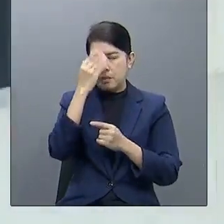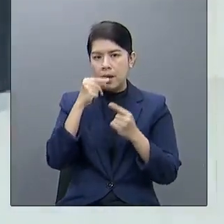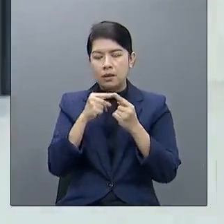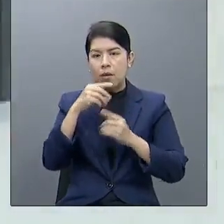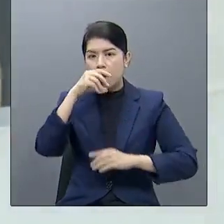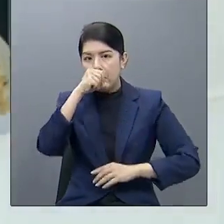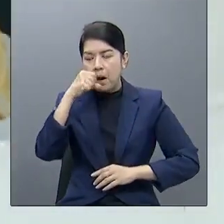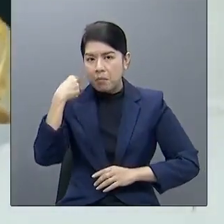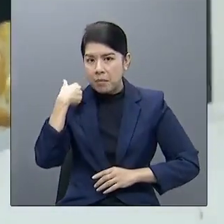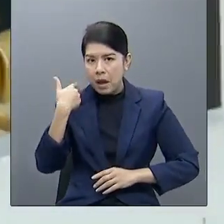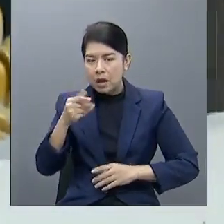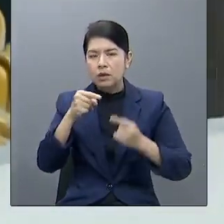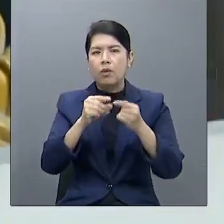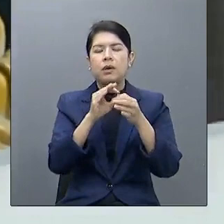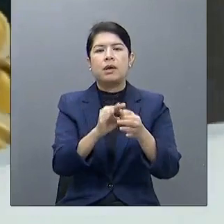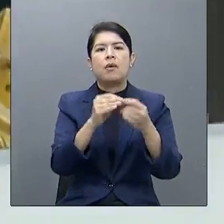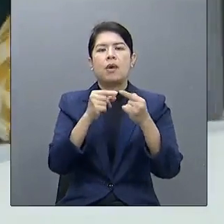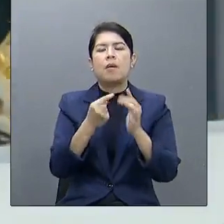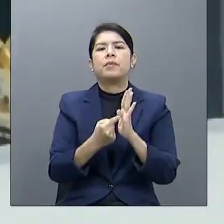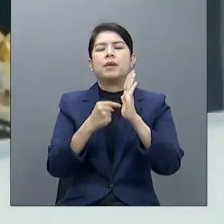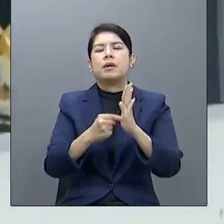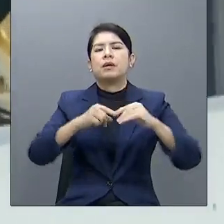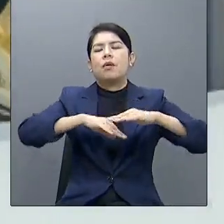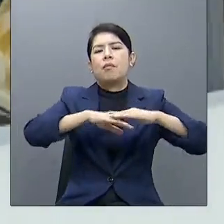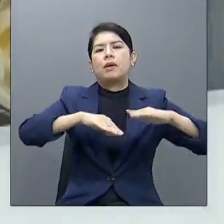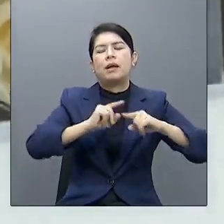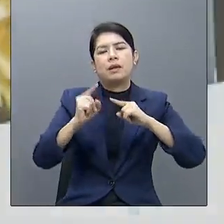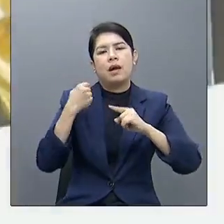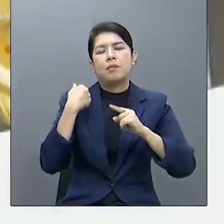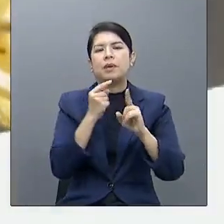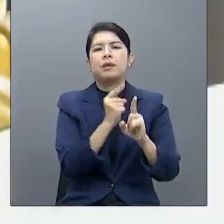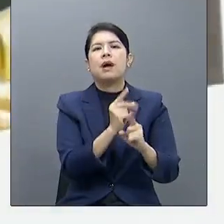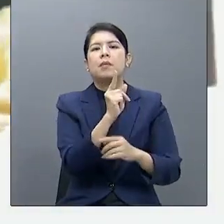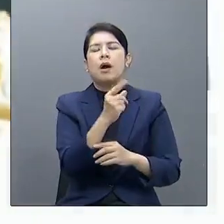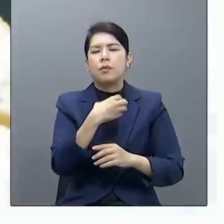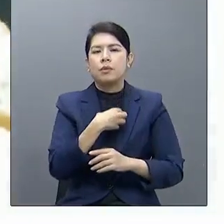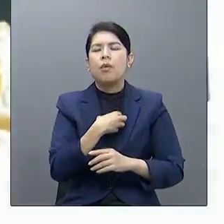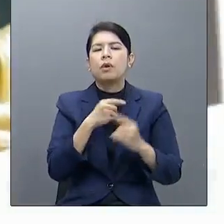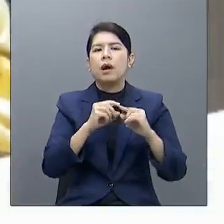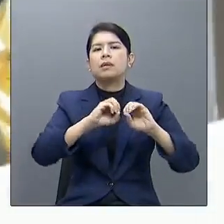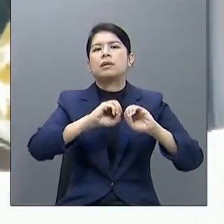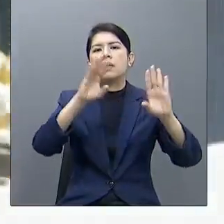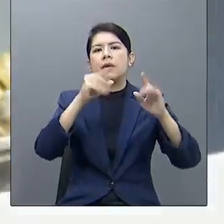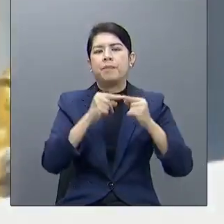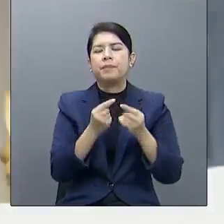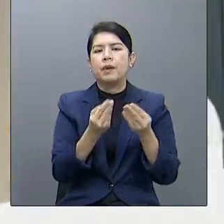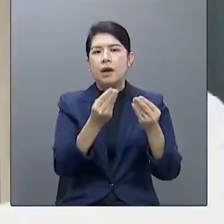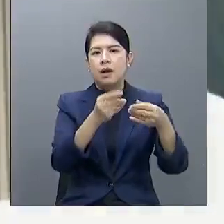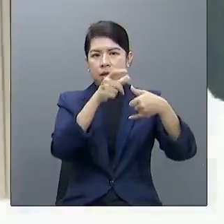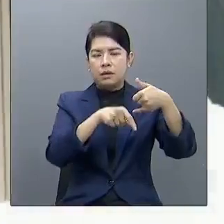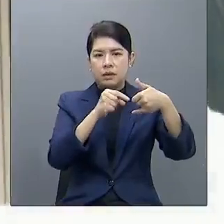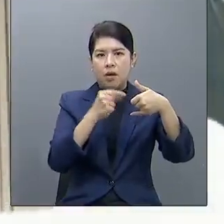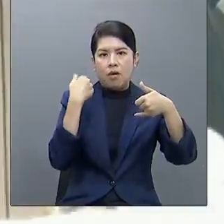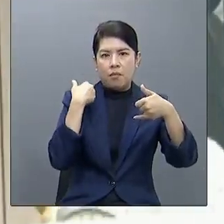ต่อศาลในการนำเสนอพยานหลักฐานตามที่มีการนำเสนอข่าวหรือไม่เพื่อความโปร่งใสและเพื่อให้ผู้ร้องขอให้ออก